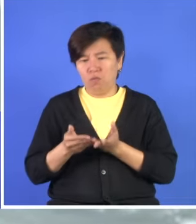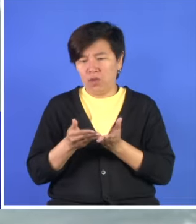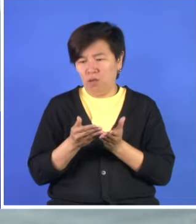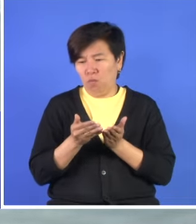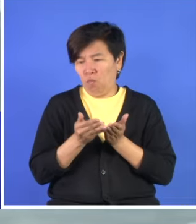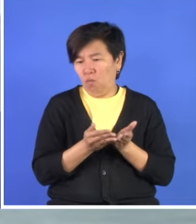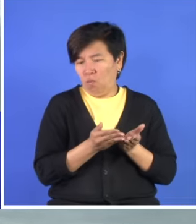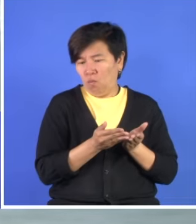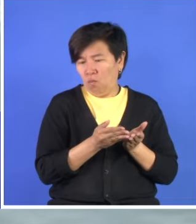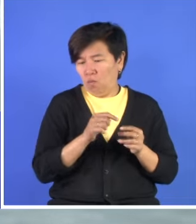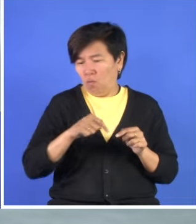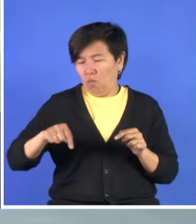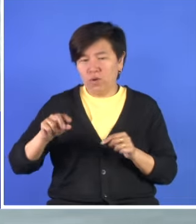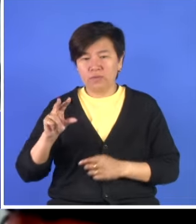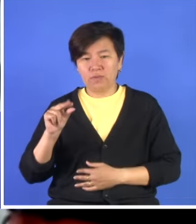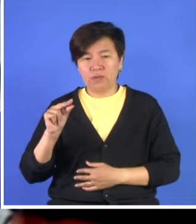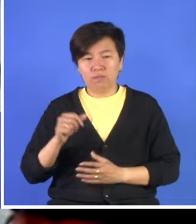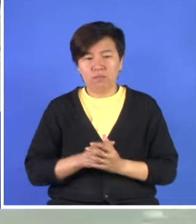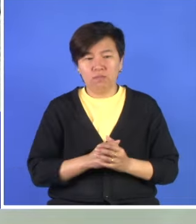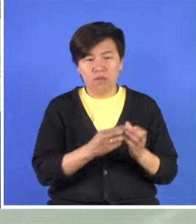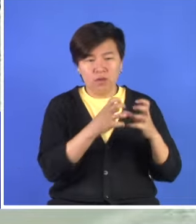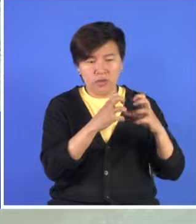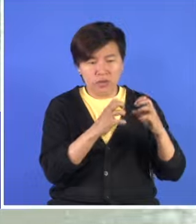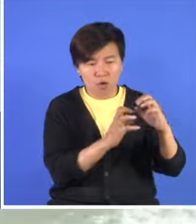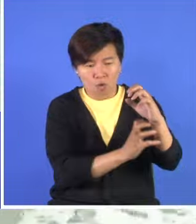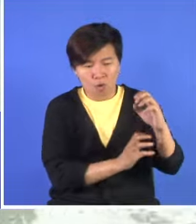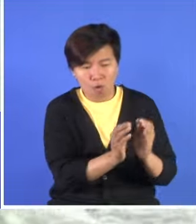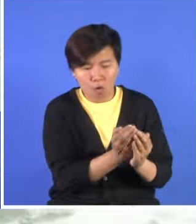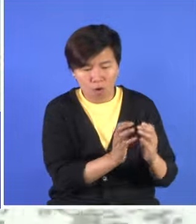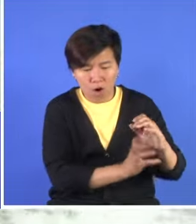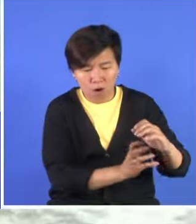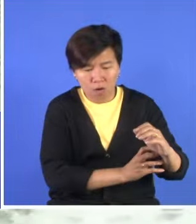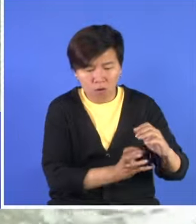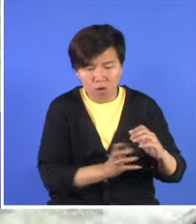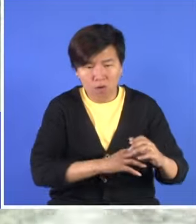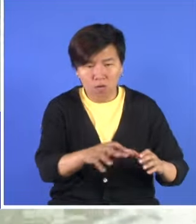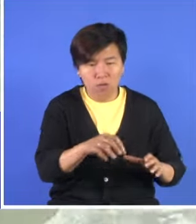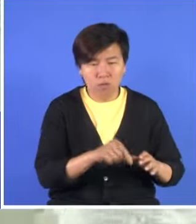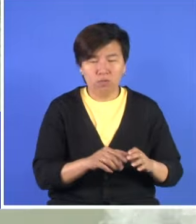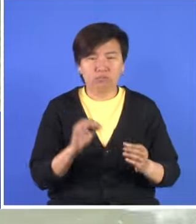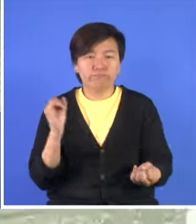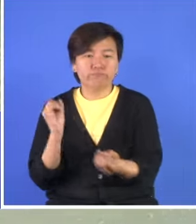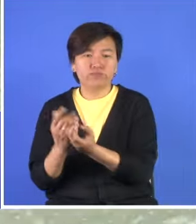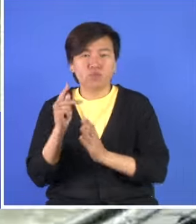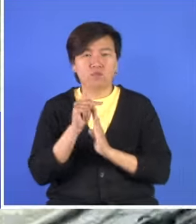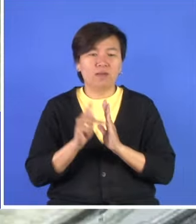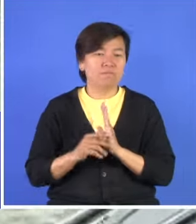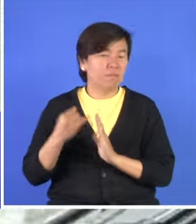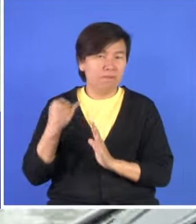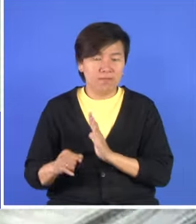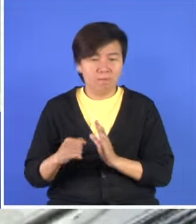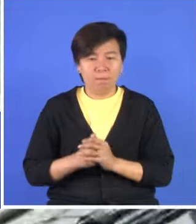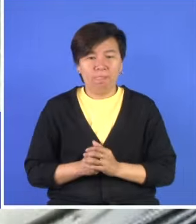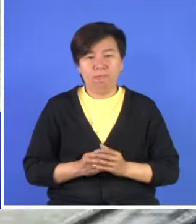าไปลักลอบคราดหอยแบบทำลายล้างส่งผลกระทบต่อชาวประมงถูกกฎหมายเจ้าที่ก็รับทราบแล้วก็เริ่มปฏิบัติการใ